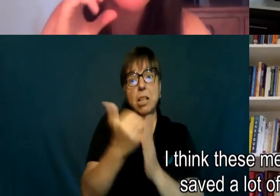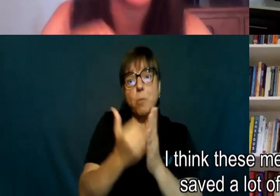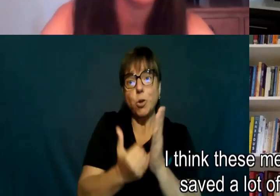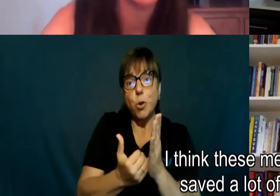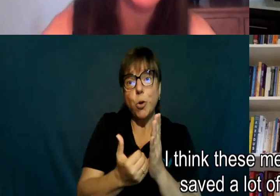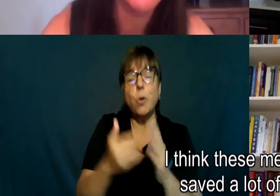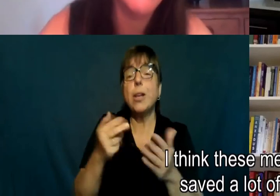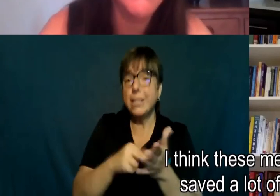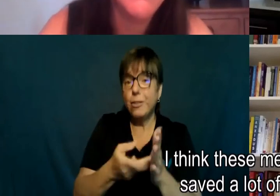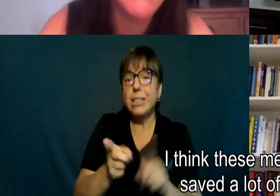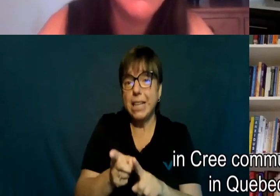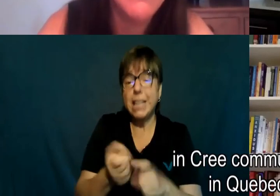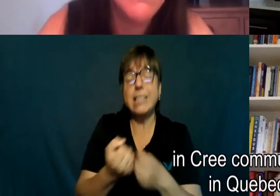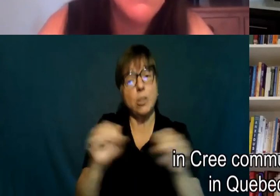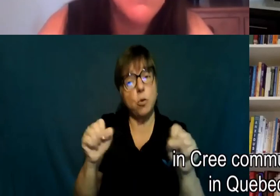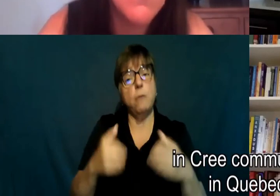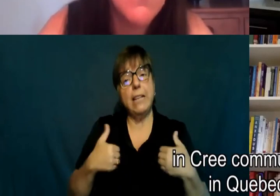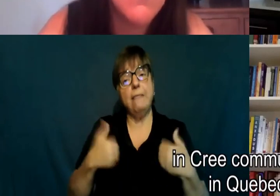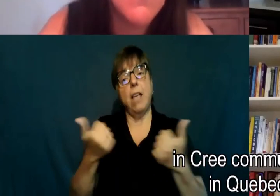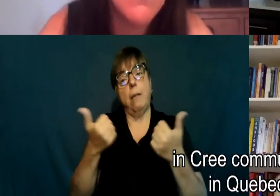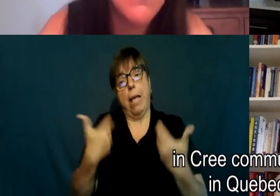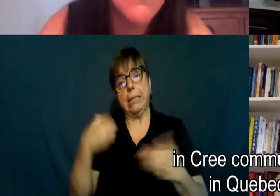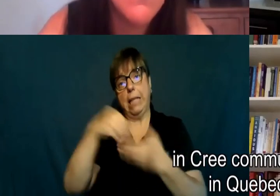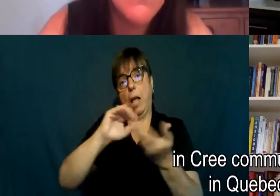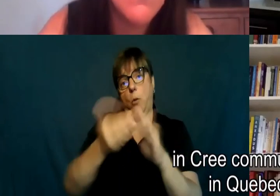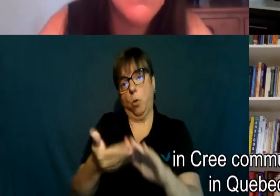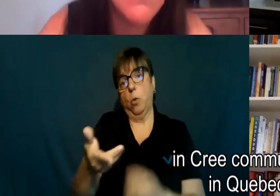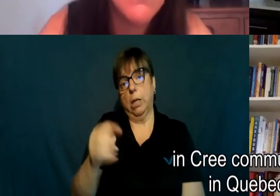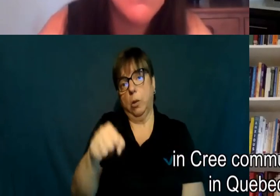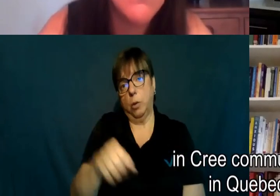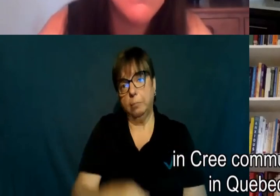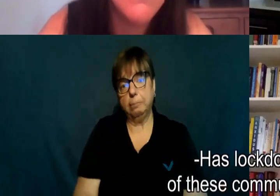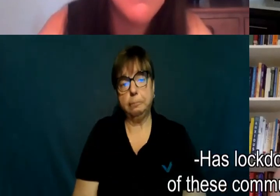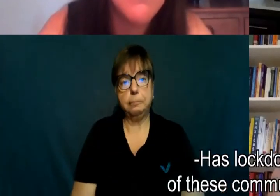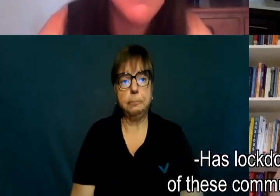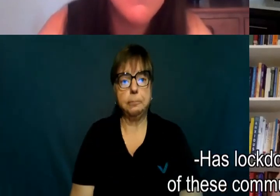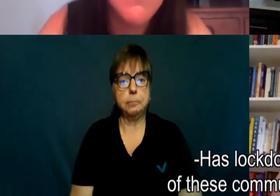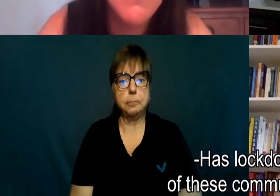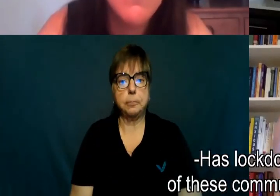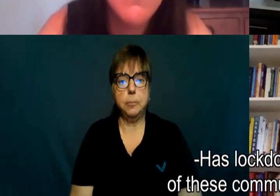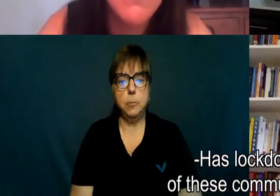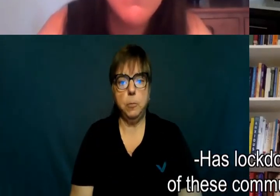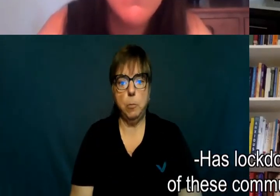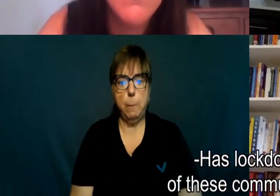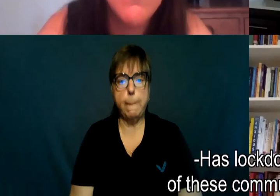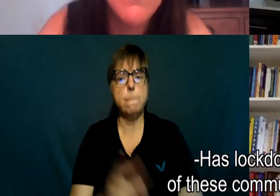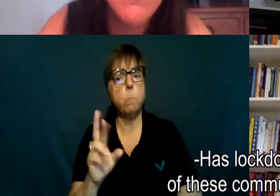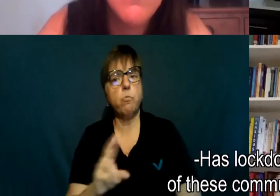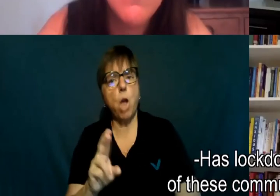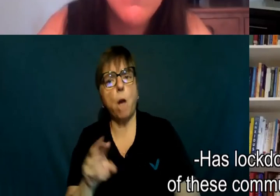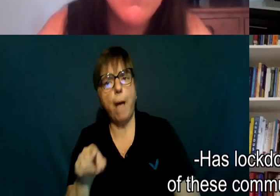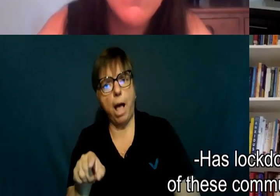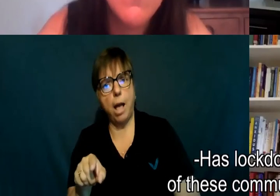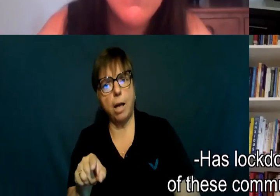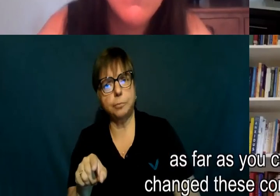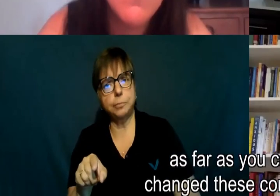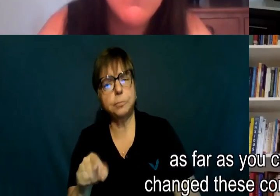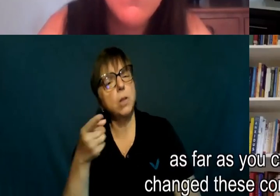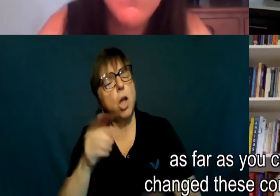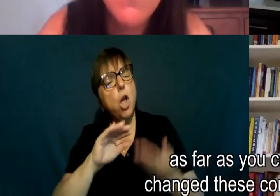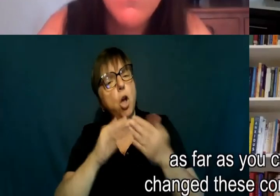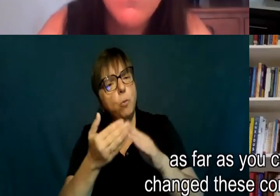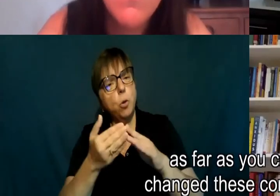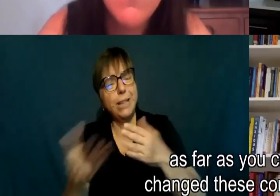bien des vies dans les communautés Cris au Québec. Est-ce que la fermeture de ces communautés